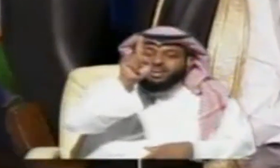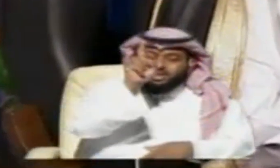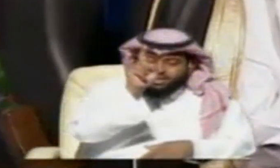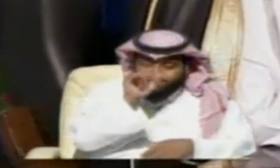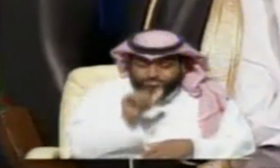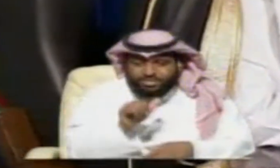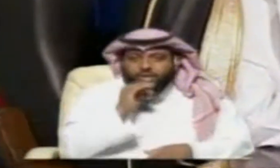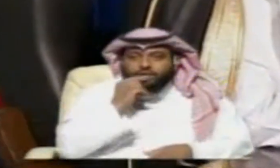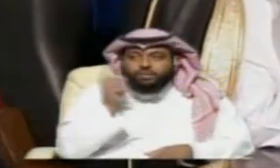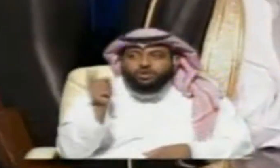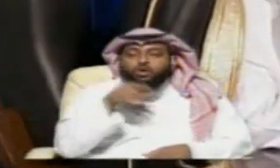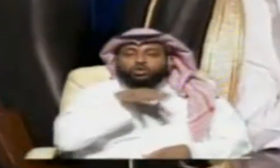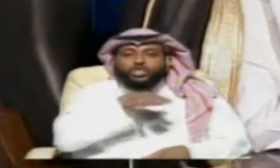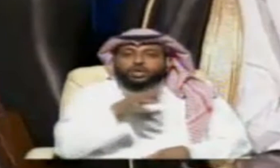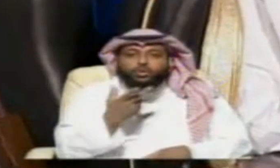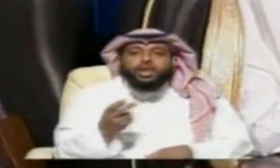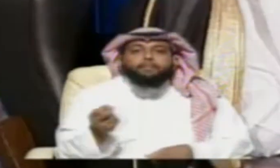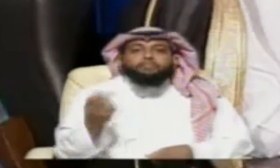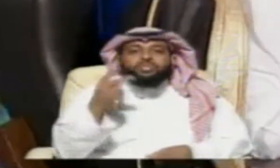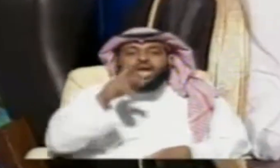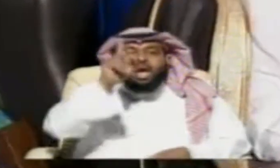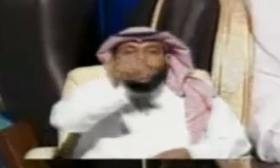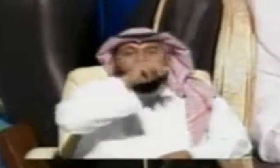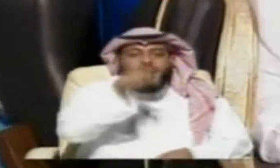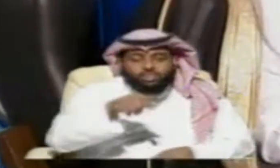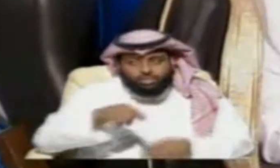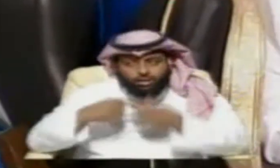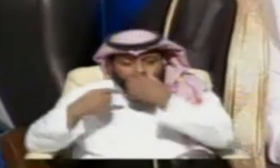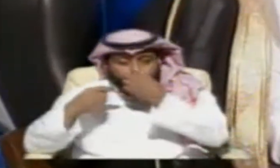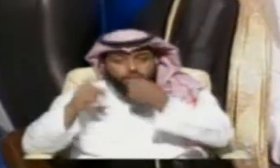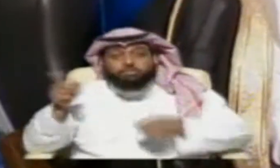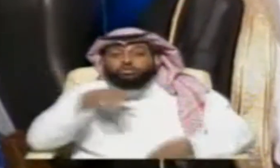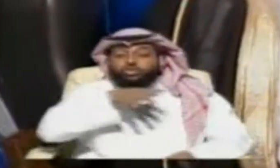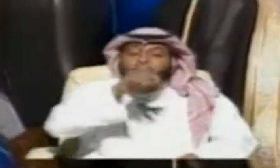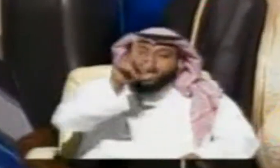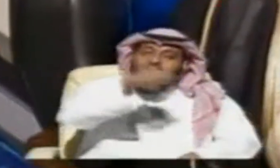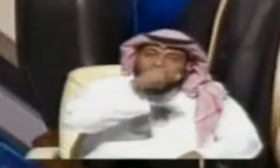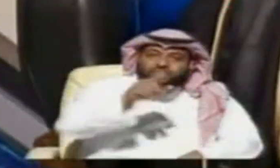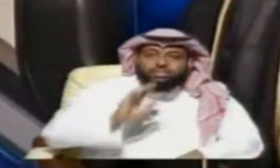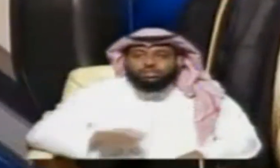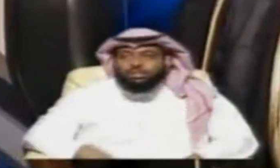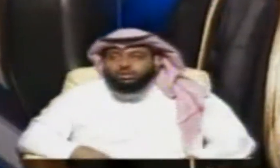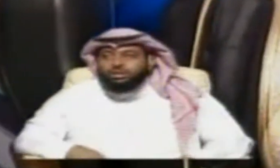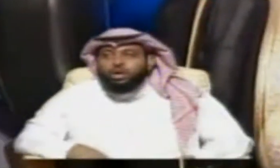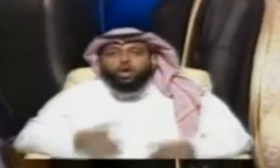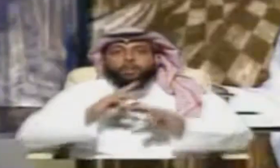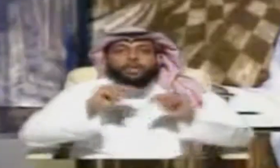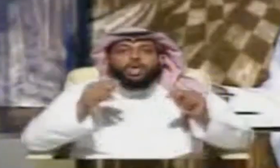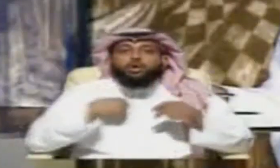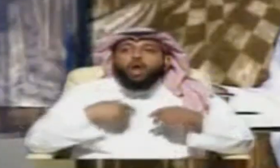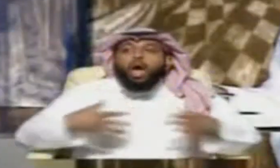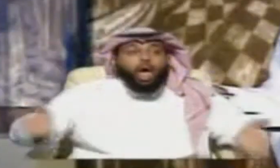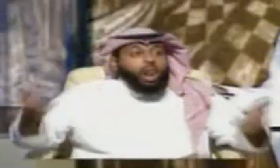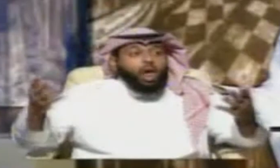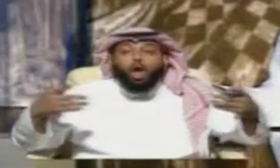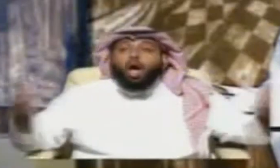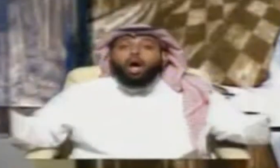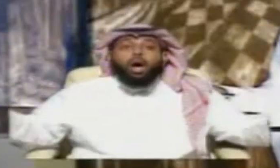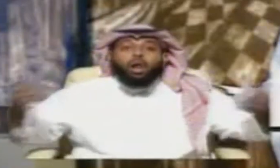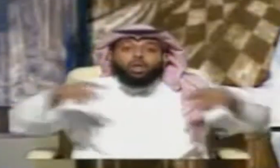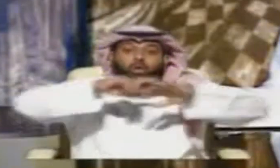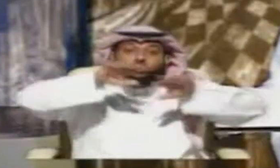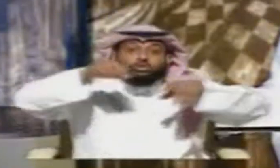ليس فيها إحياء للسنة أو يعني يكون فيها ذكر لشيء أو اعتياد على